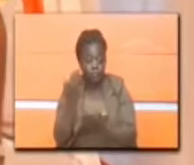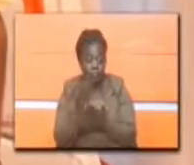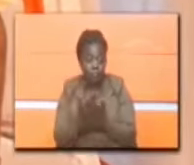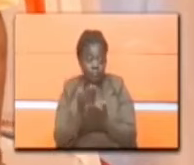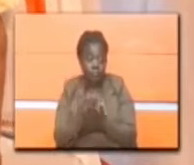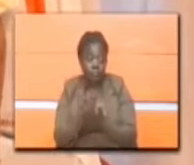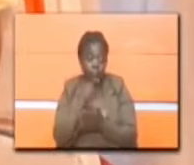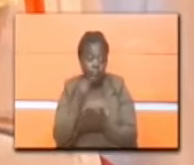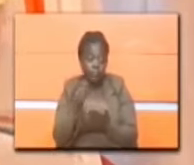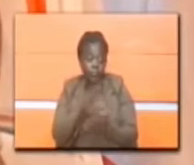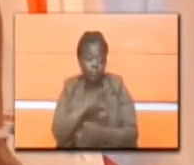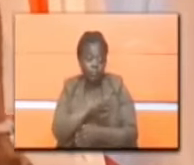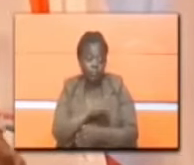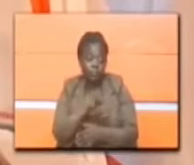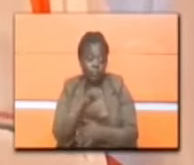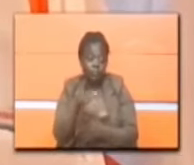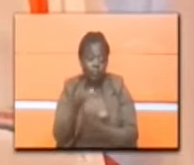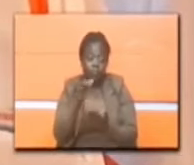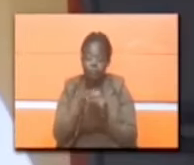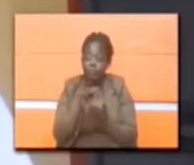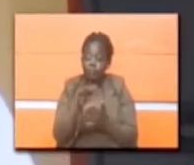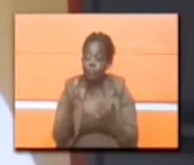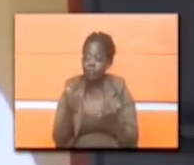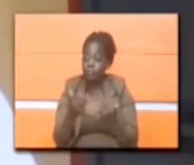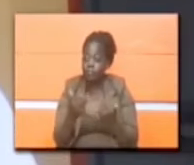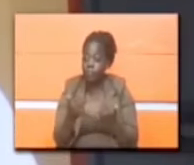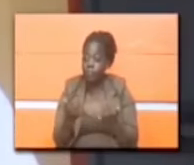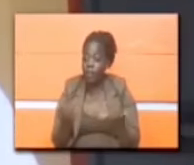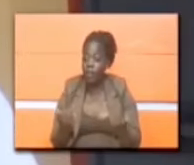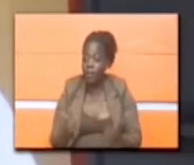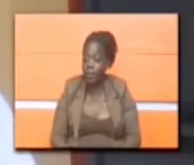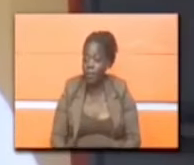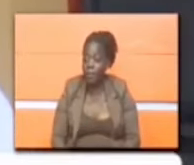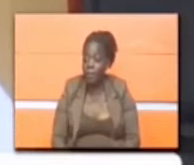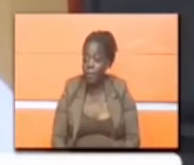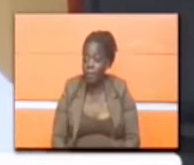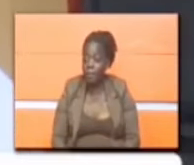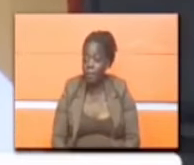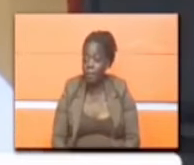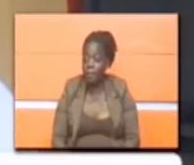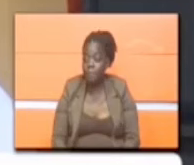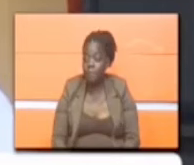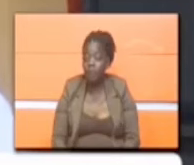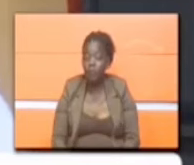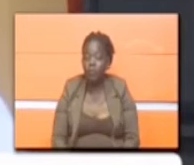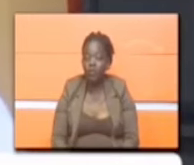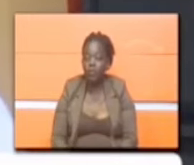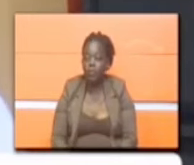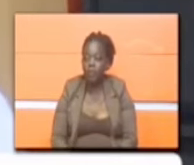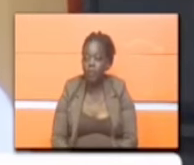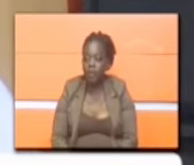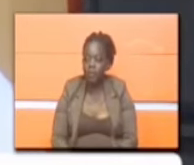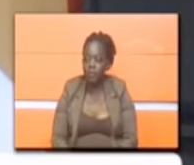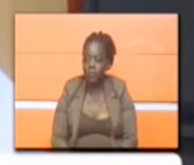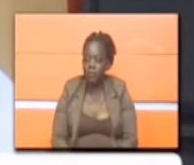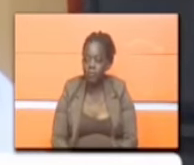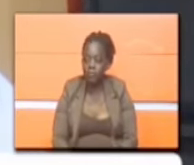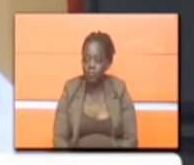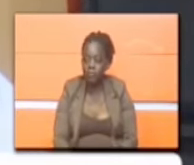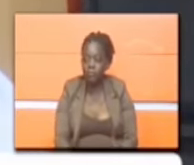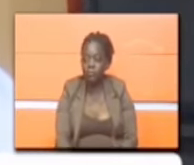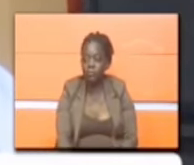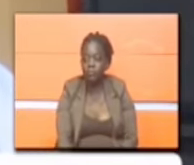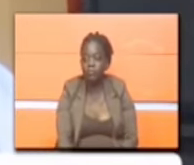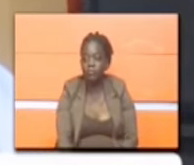abaami okugumiikiriza n'okukuuma bakyala baabwe. Omusajja afaana nga Kristo, omusajja